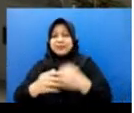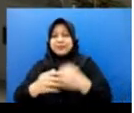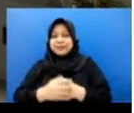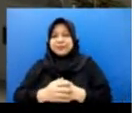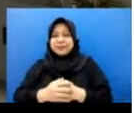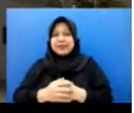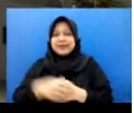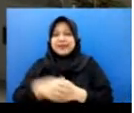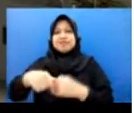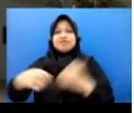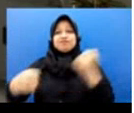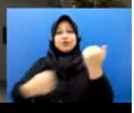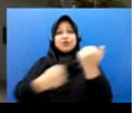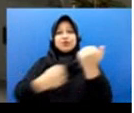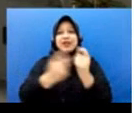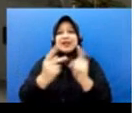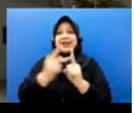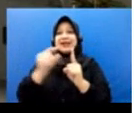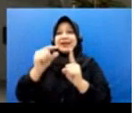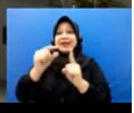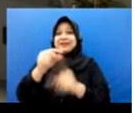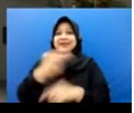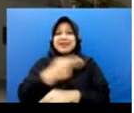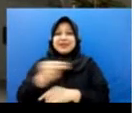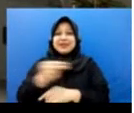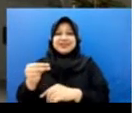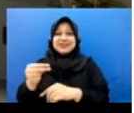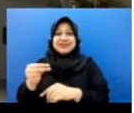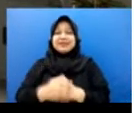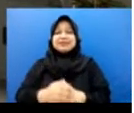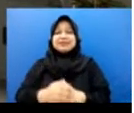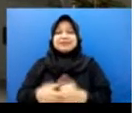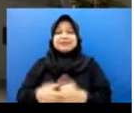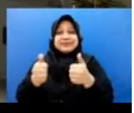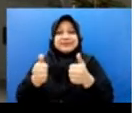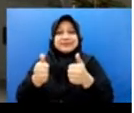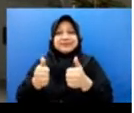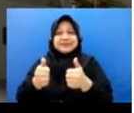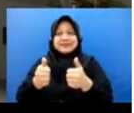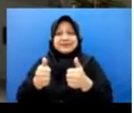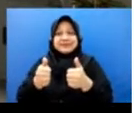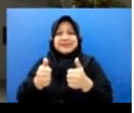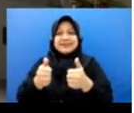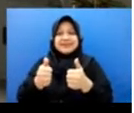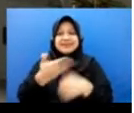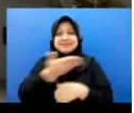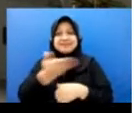Indonesia. Baiklah Bapak dan Ibu di seluruh Nusantara yang semangat belajar,